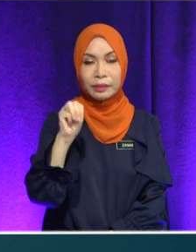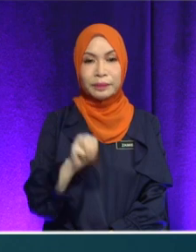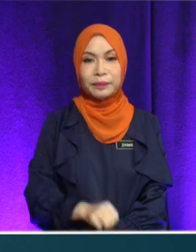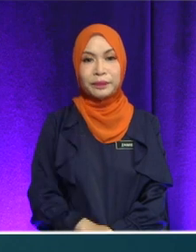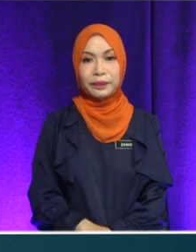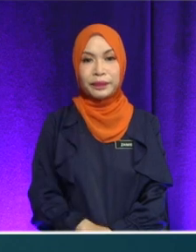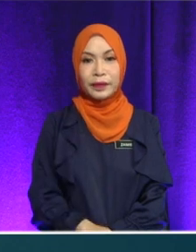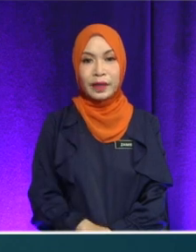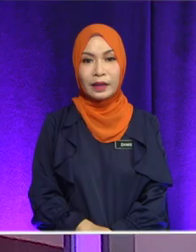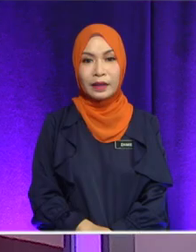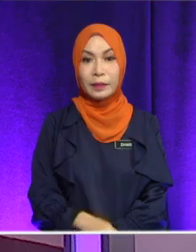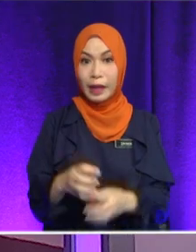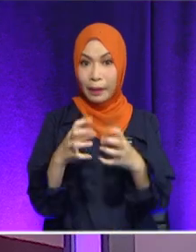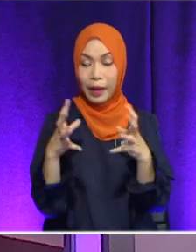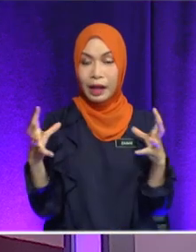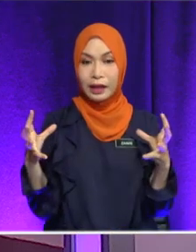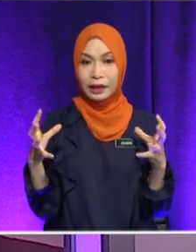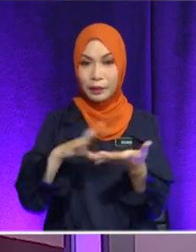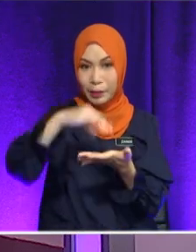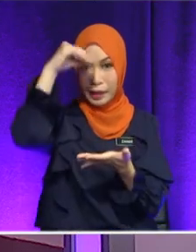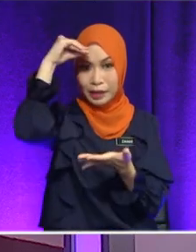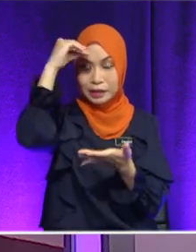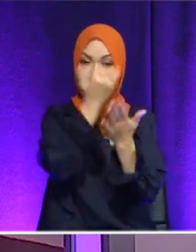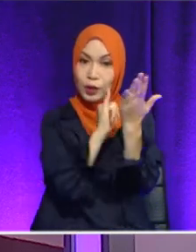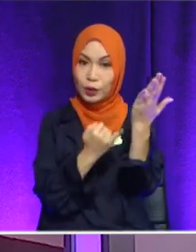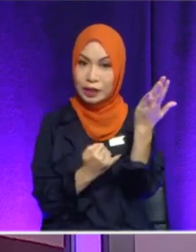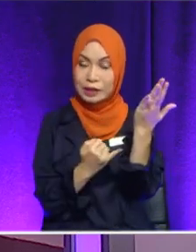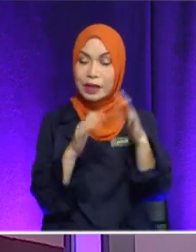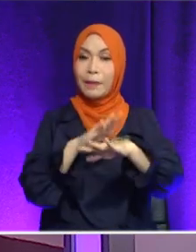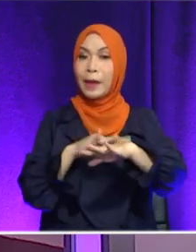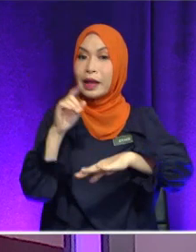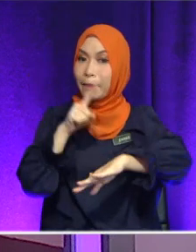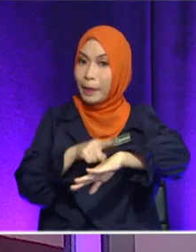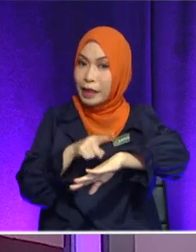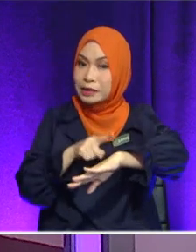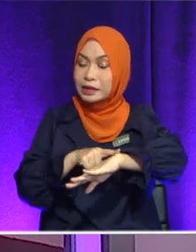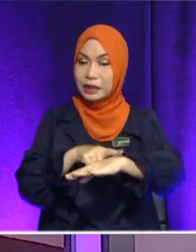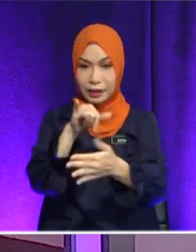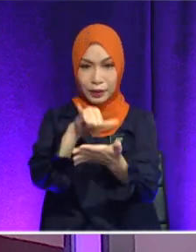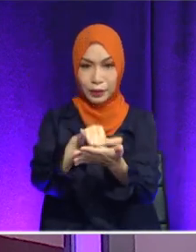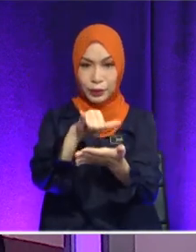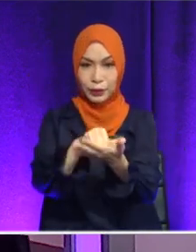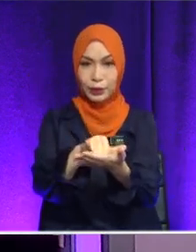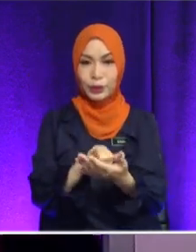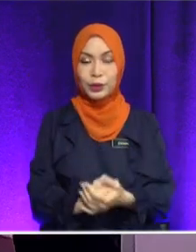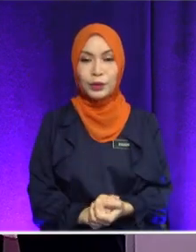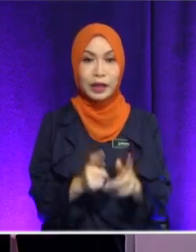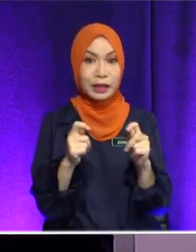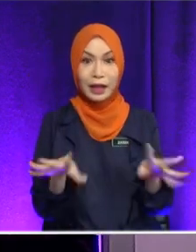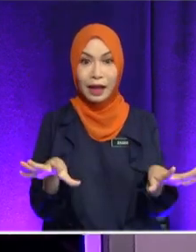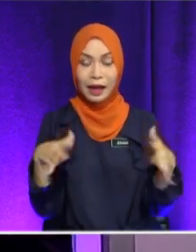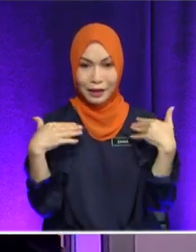dan juga pelukis-pelukis pada zaman itu telah mencipta suatu aliran bagus yaitu ekspedition Oke lepas kepada